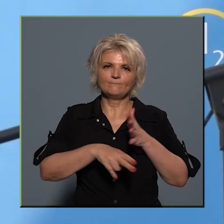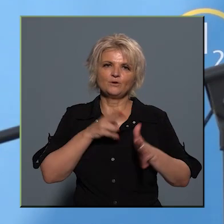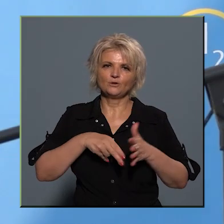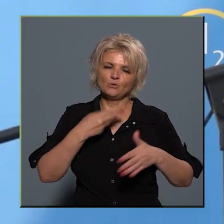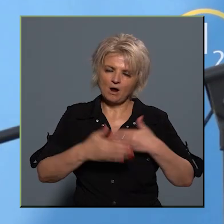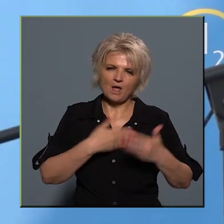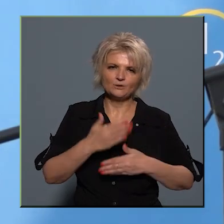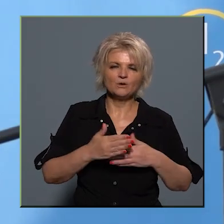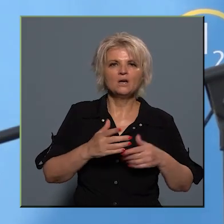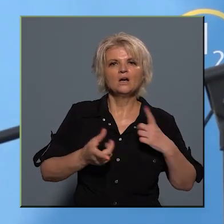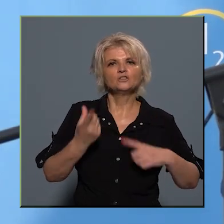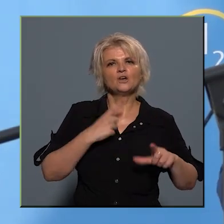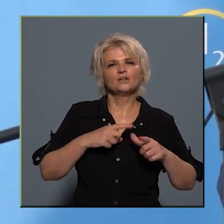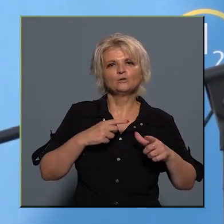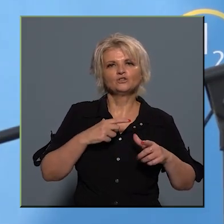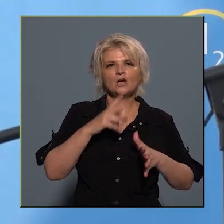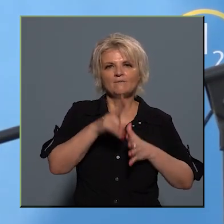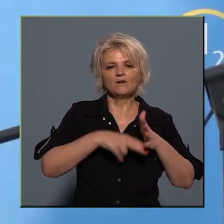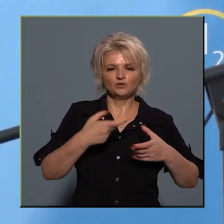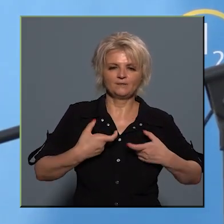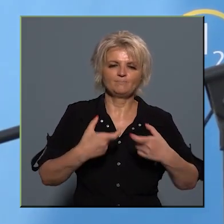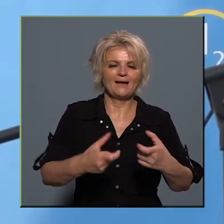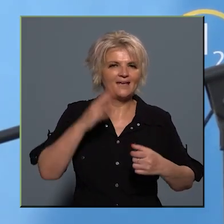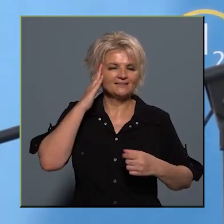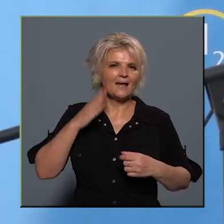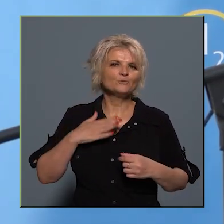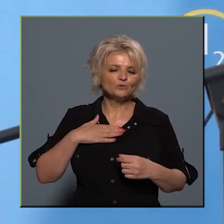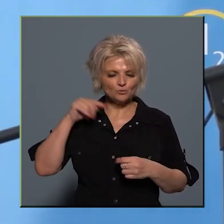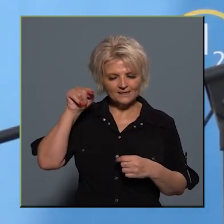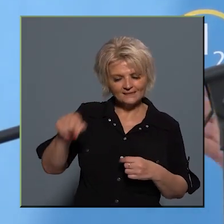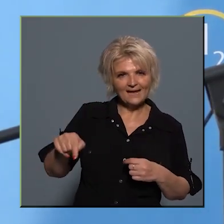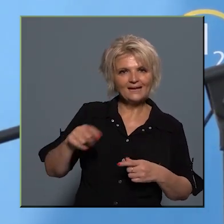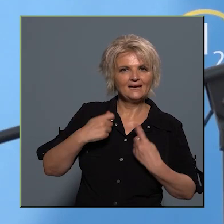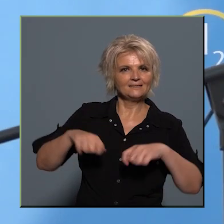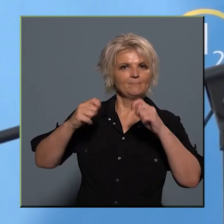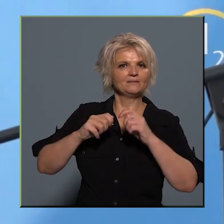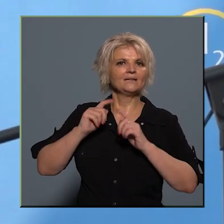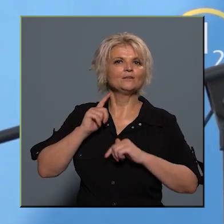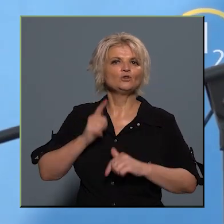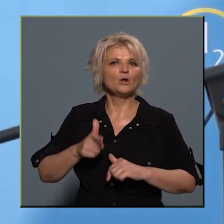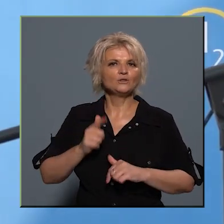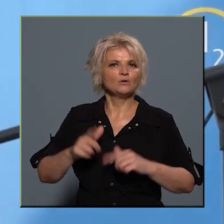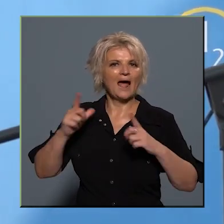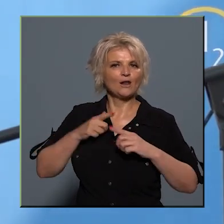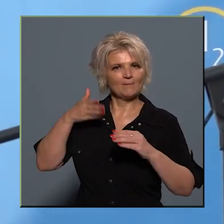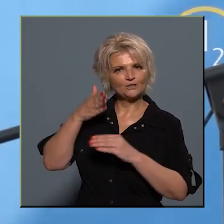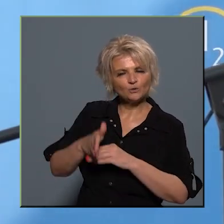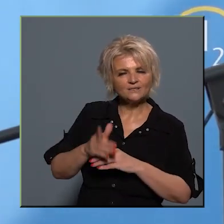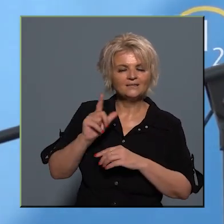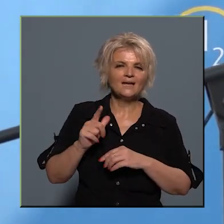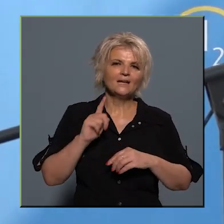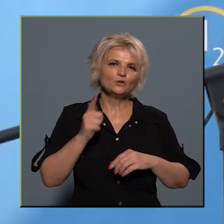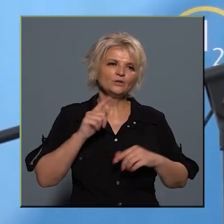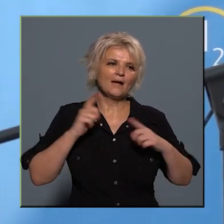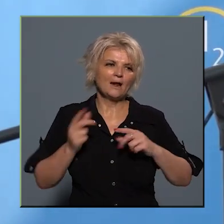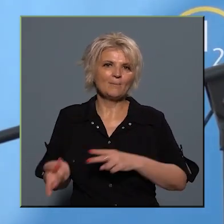még vasúti pályát nem tudtunk ideépíteni a töltőállomáshoz, de bízunk benne, hogy a töltőállomást közelebb tudjuk vinni a vasúthoz, és akkor rövidesen ott